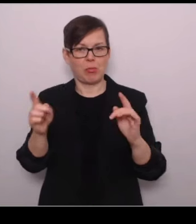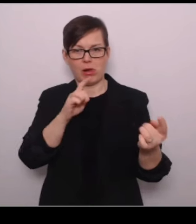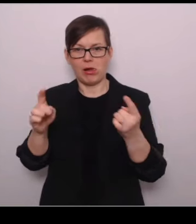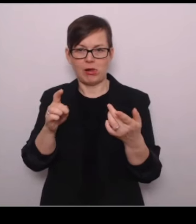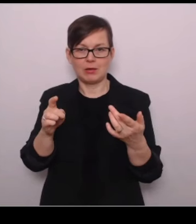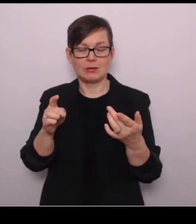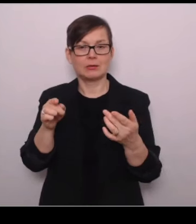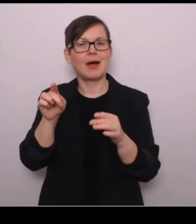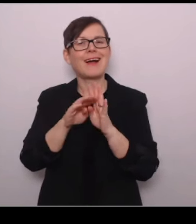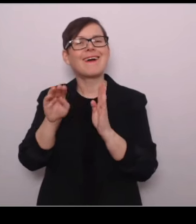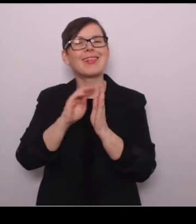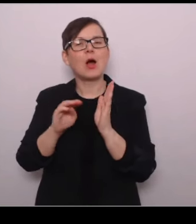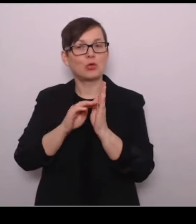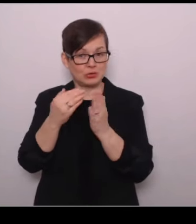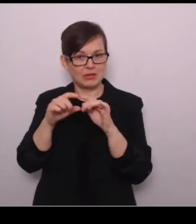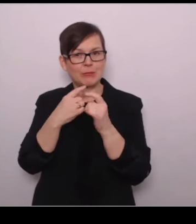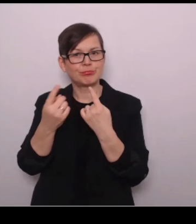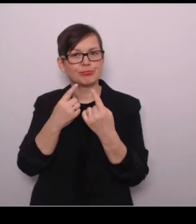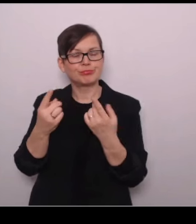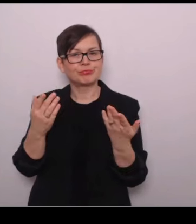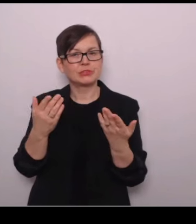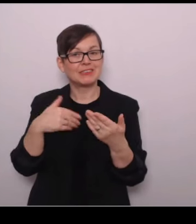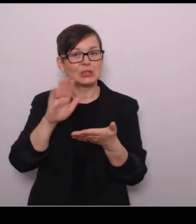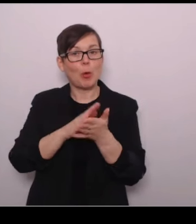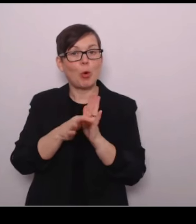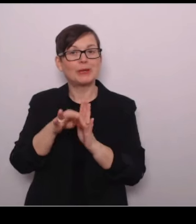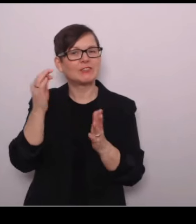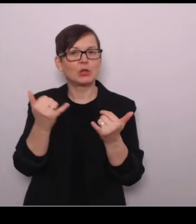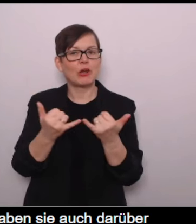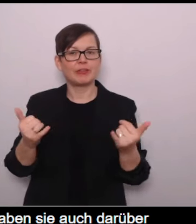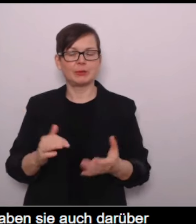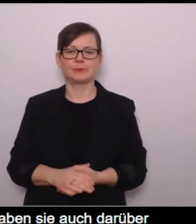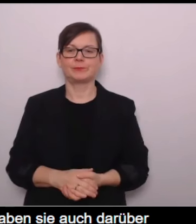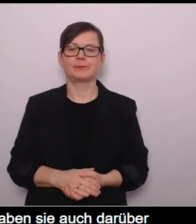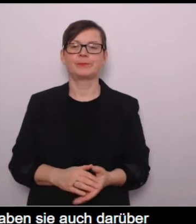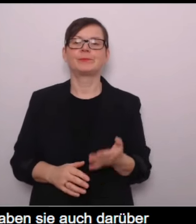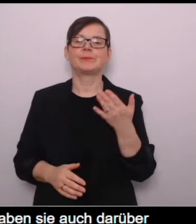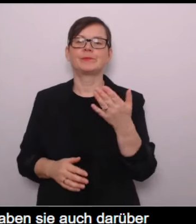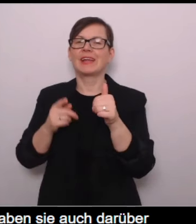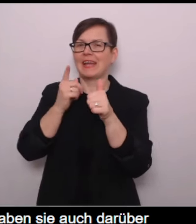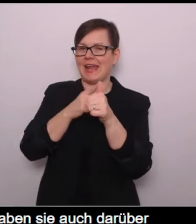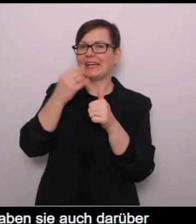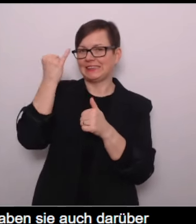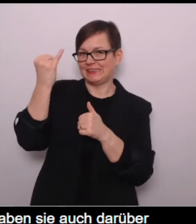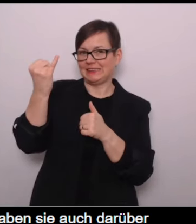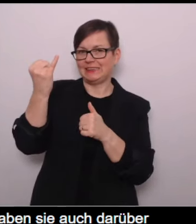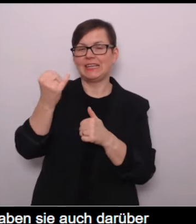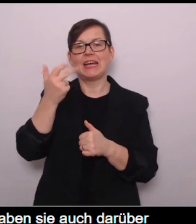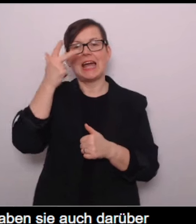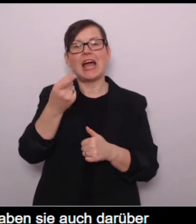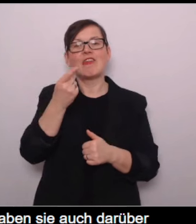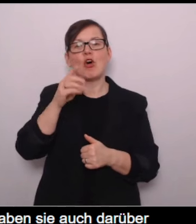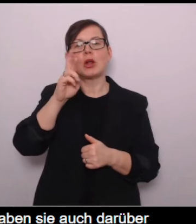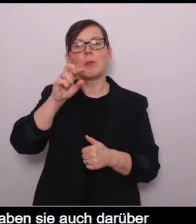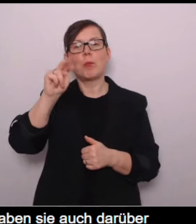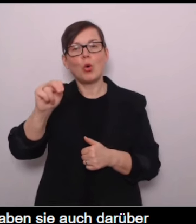Religion ein Nein aufgestellt. Gab es da irgendeinen Kompromiss bei dieser Klausur, wurde darüber gesprochen, wie es da weitergeht. Dankeschön.